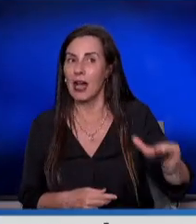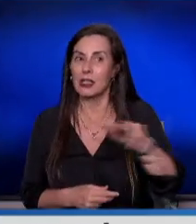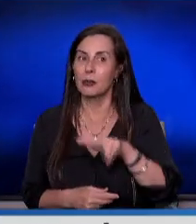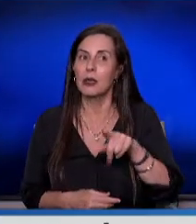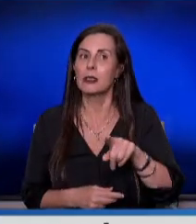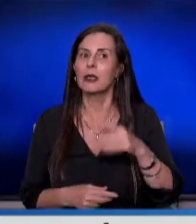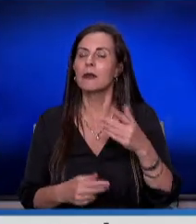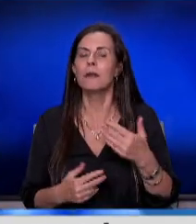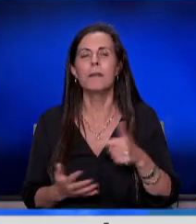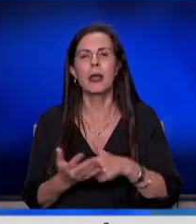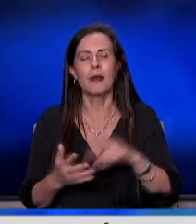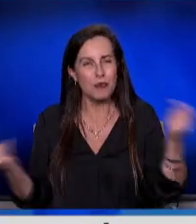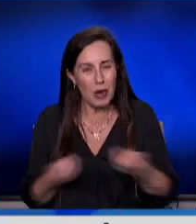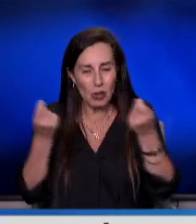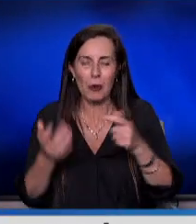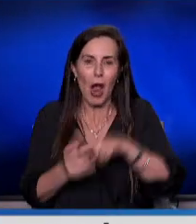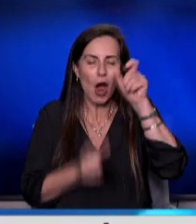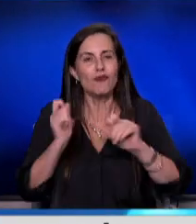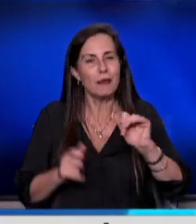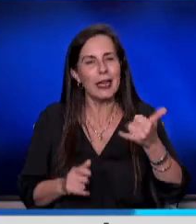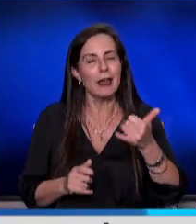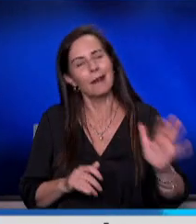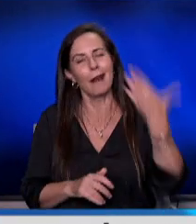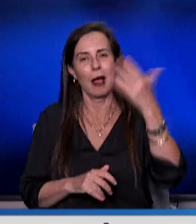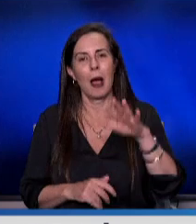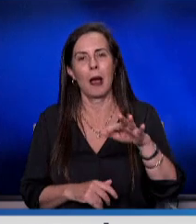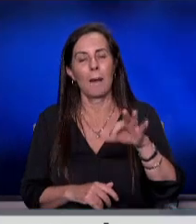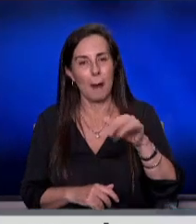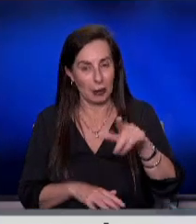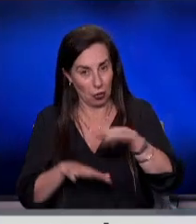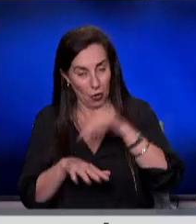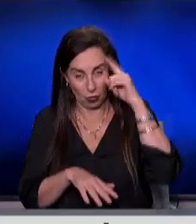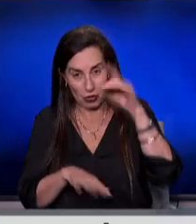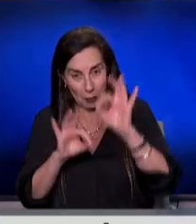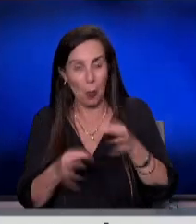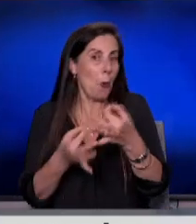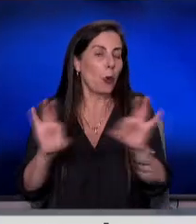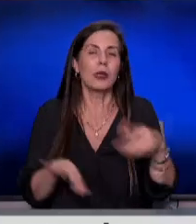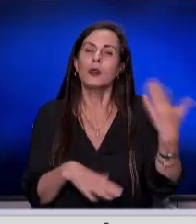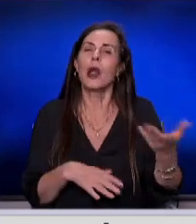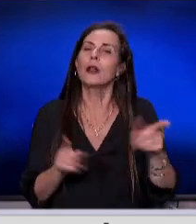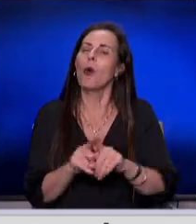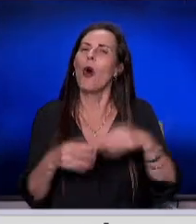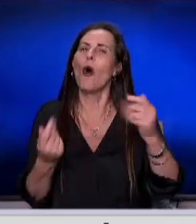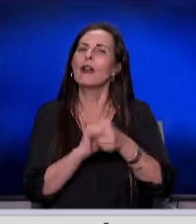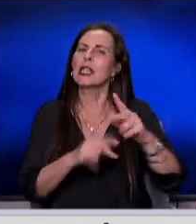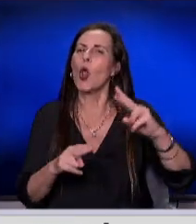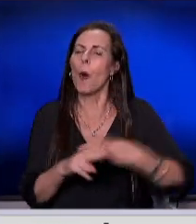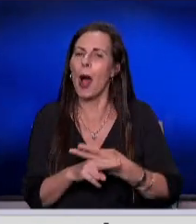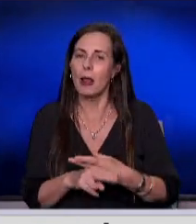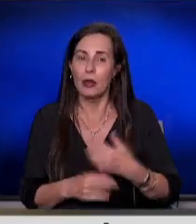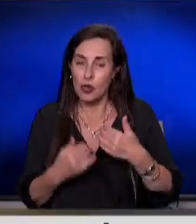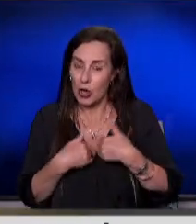מה שגורם דווקא לאנשים להמר. התחושה שזה בסדר, התחושה שזה מותר, זה עושה לזה איזושהי נורמליזציה.